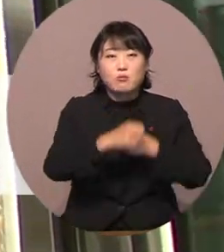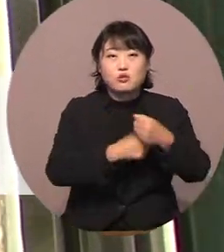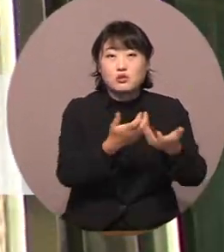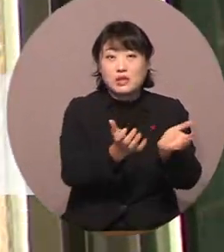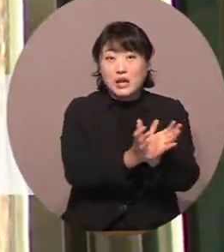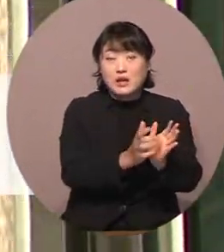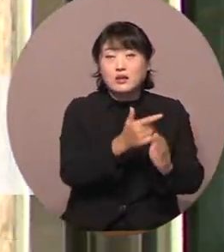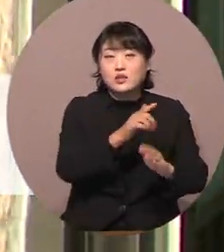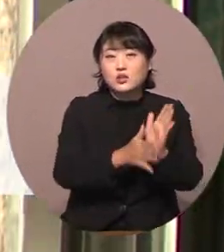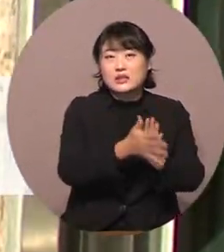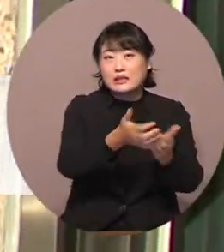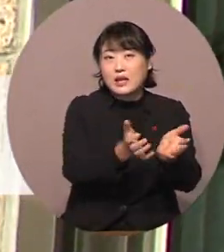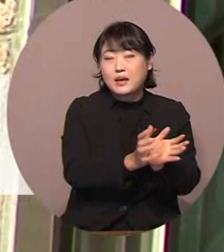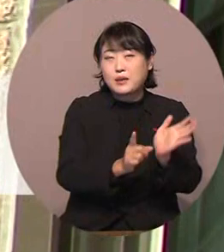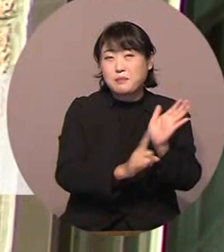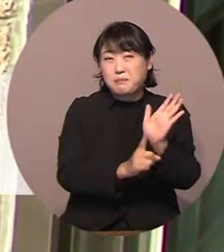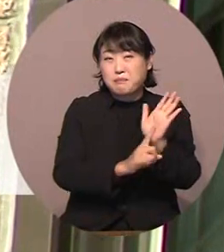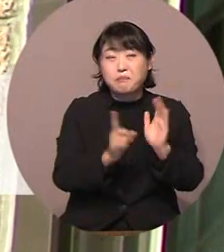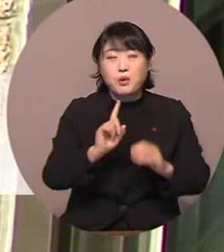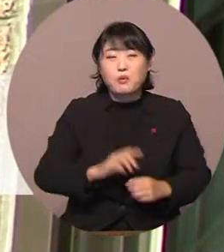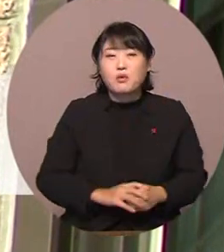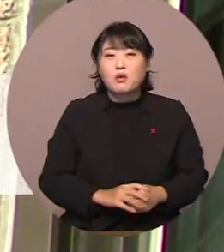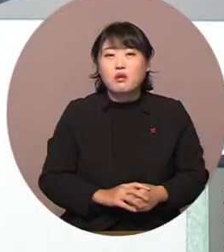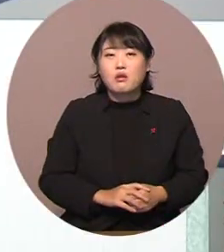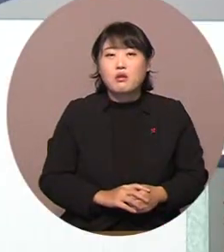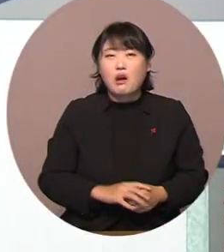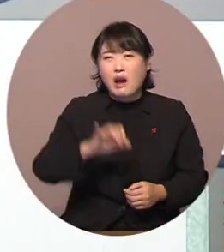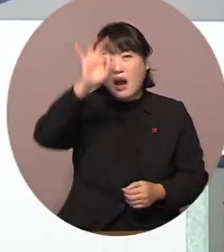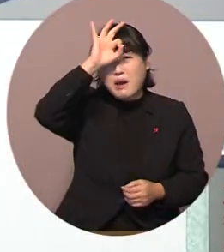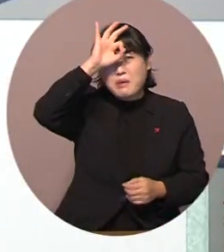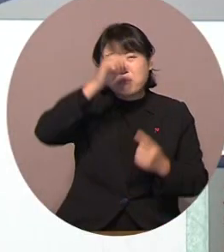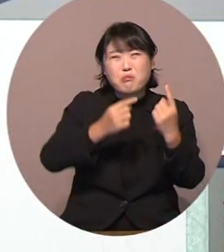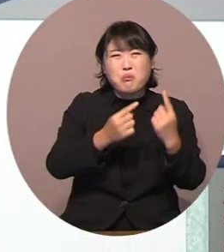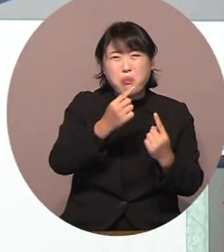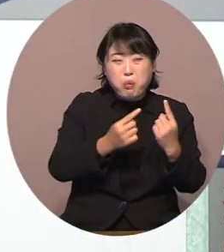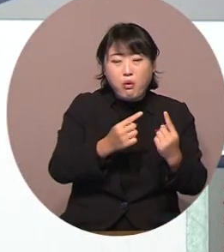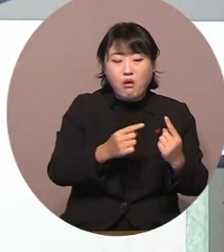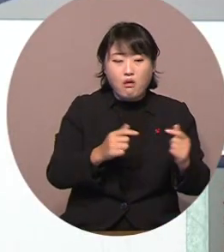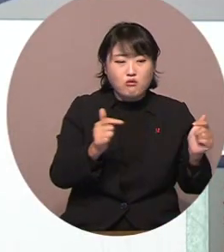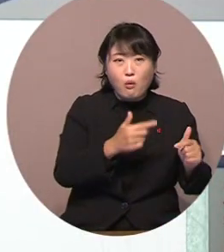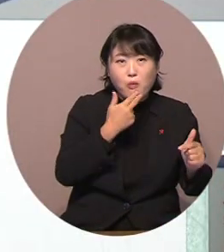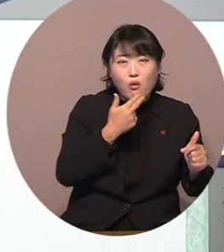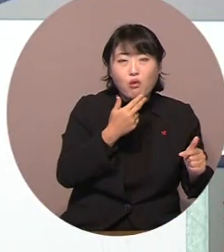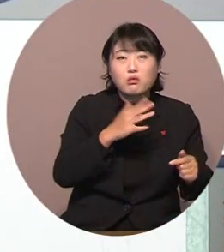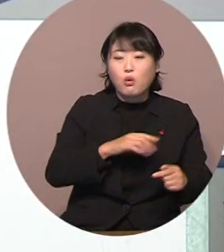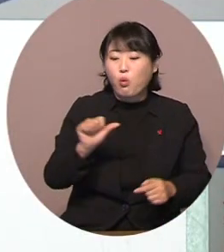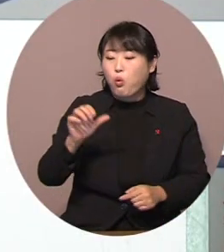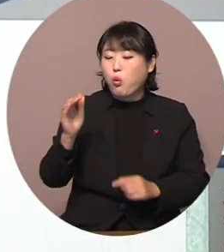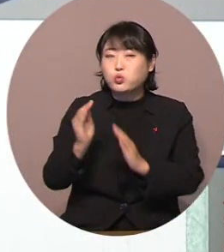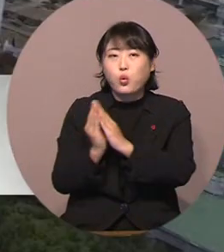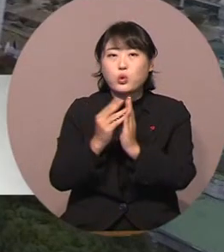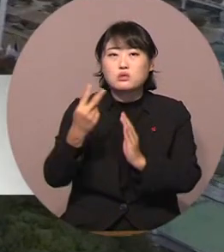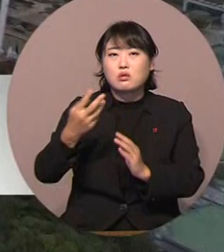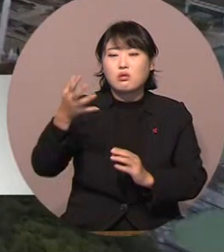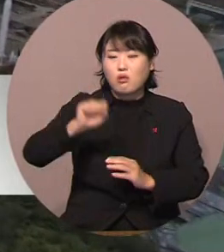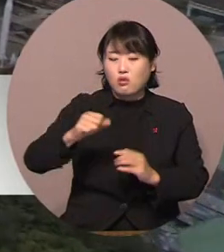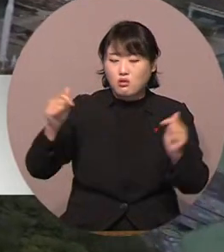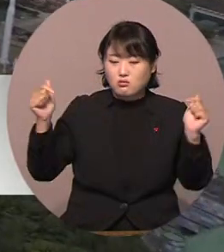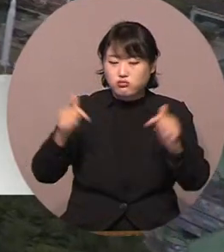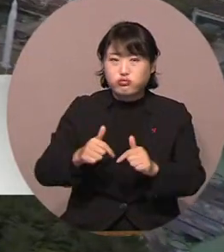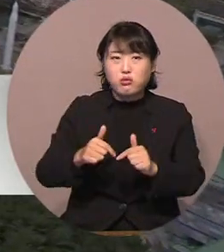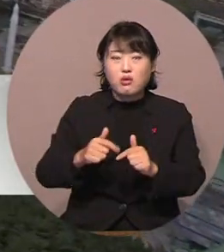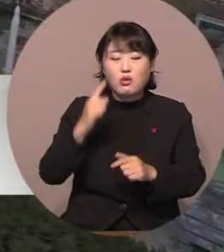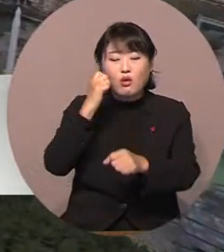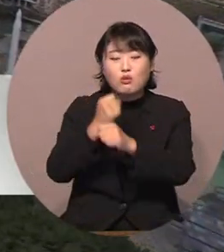대전시당은 논평을 내고 IMF 시절에도 줄이지 않았던 r&d 예산을 5조 2천억 원이나 삭감한 대통령이